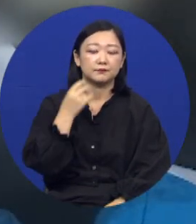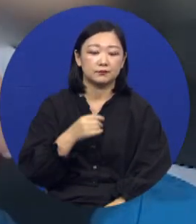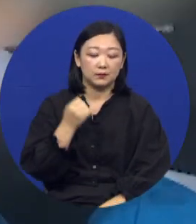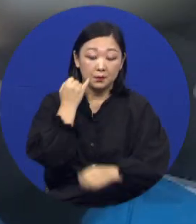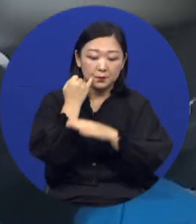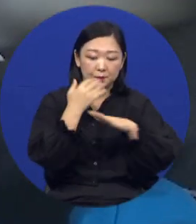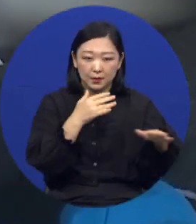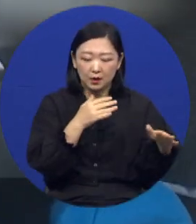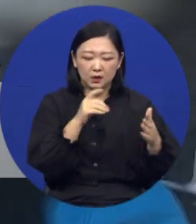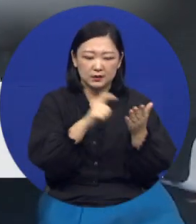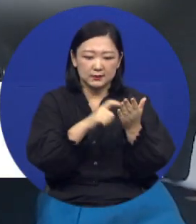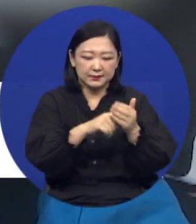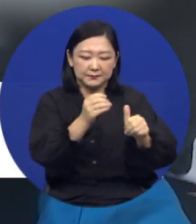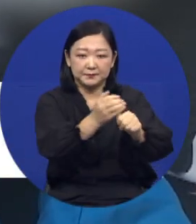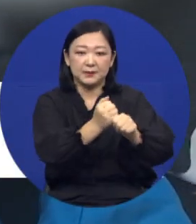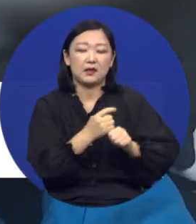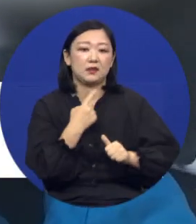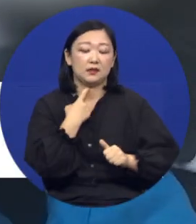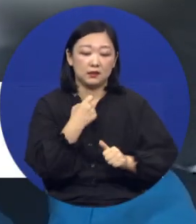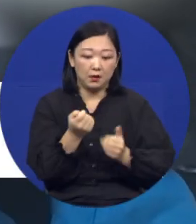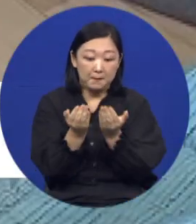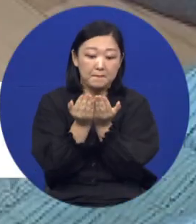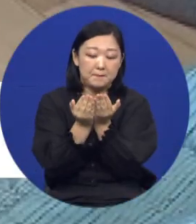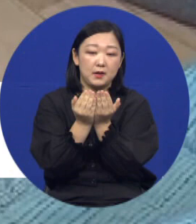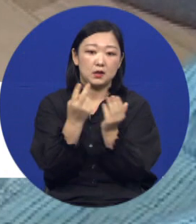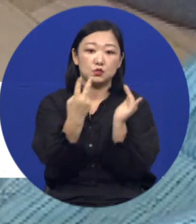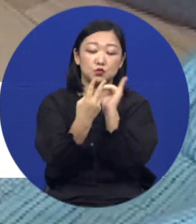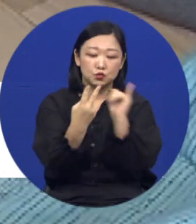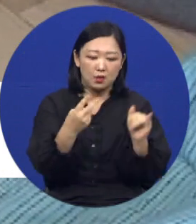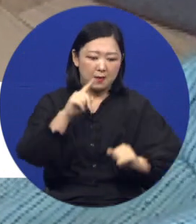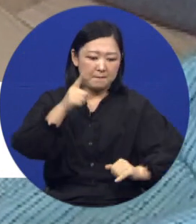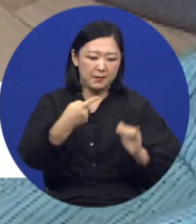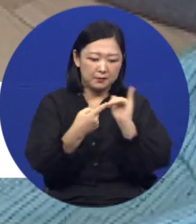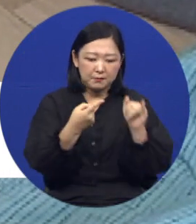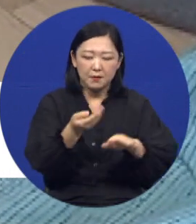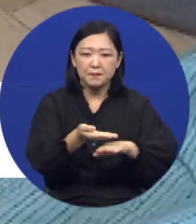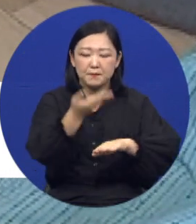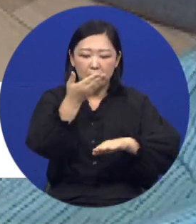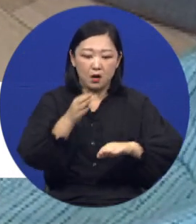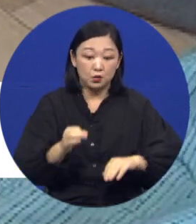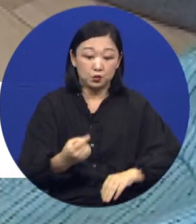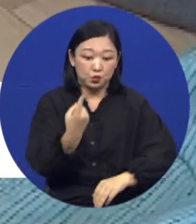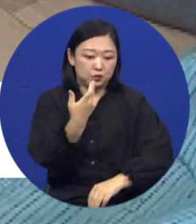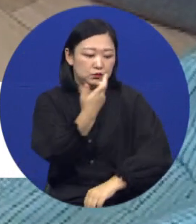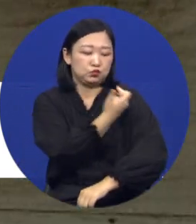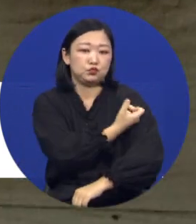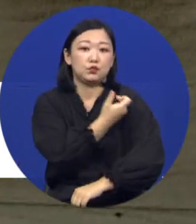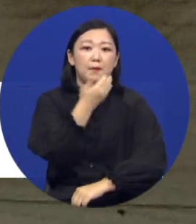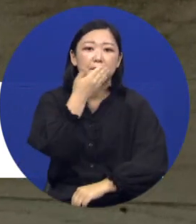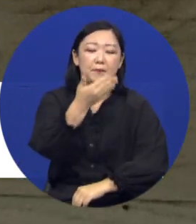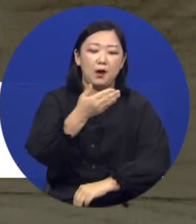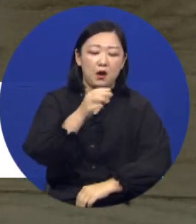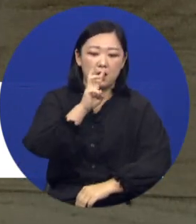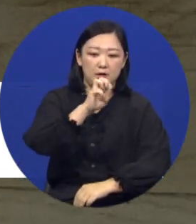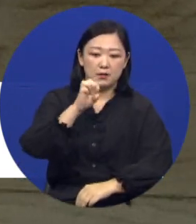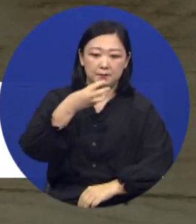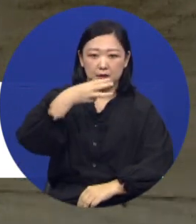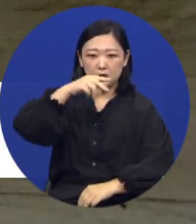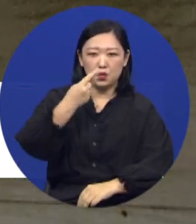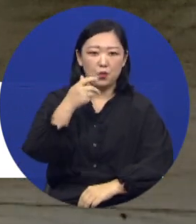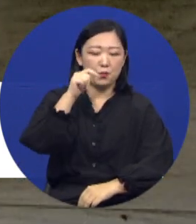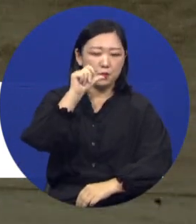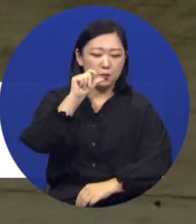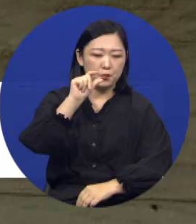해경에 긴급 체포된 선원 2명의 숙소에는 100명이 넘는 사람이 동시 투약 가능한 필로폰